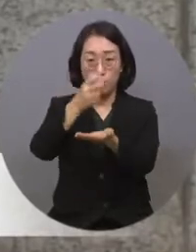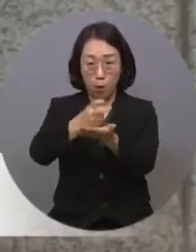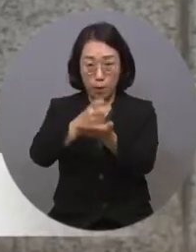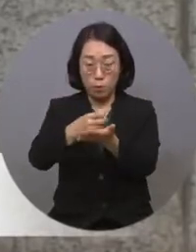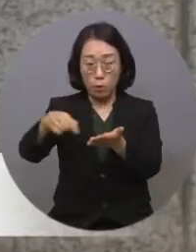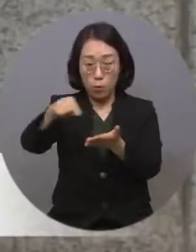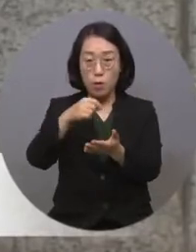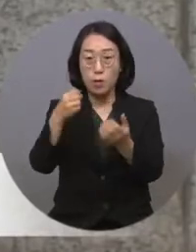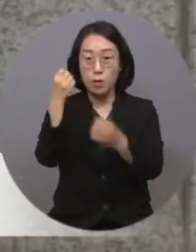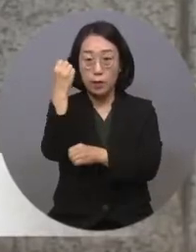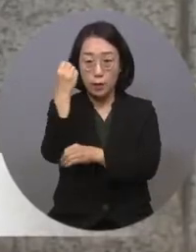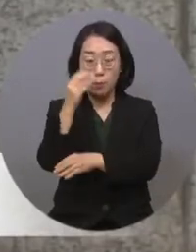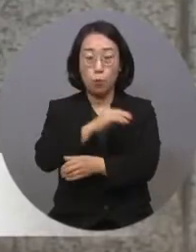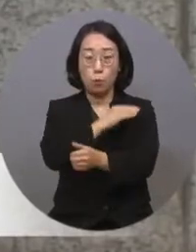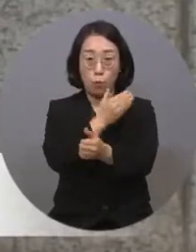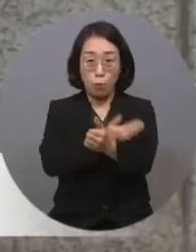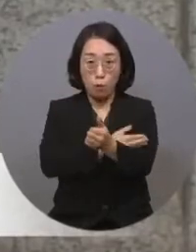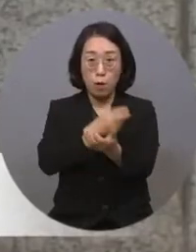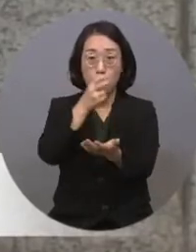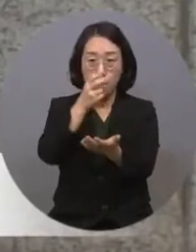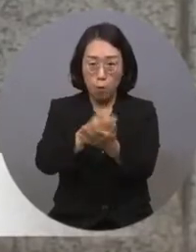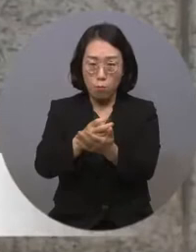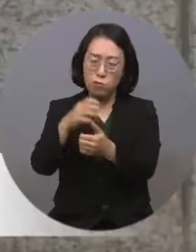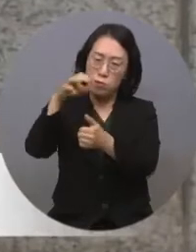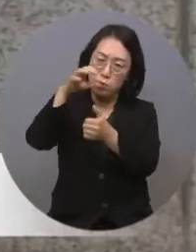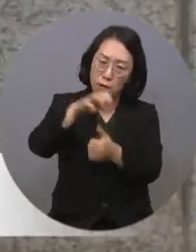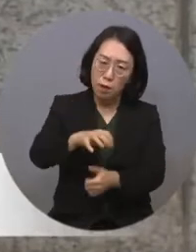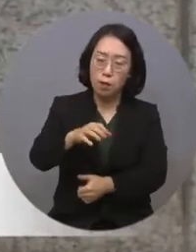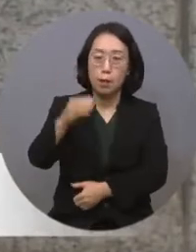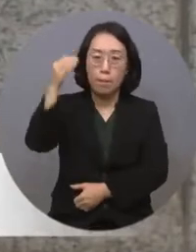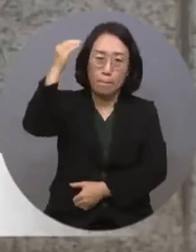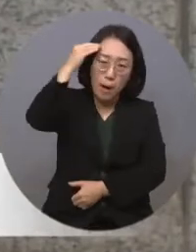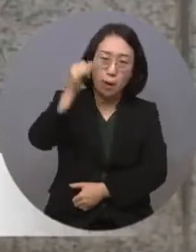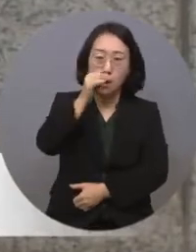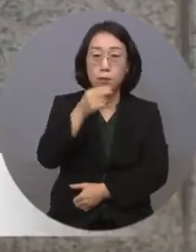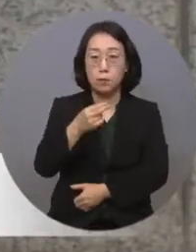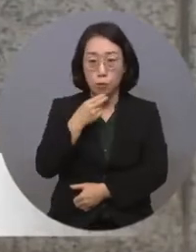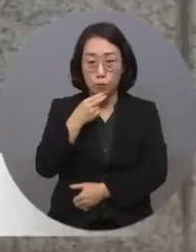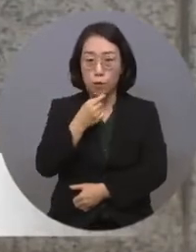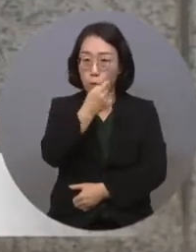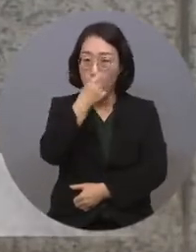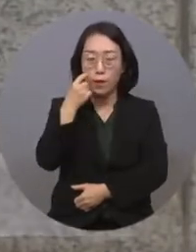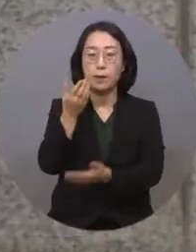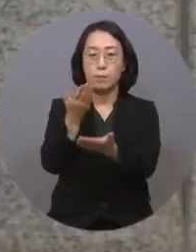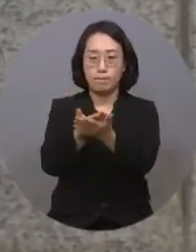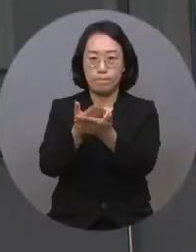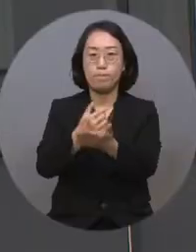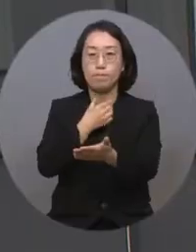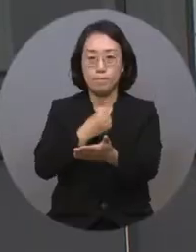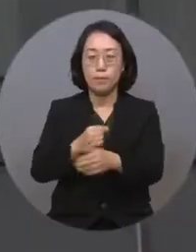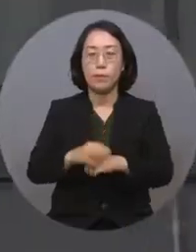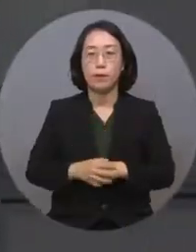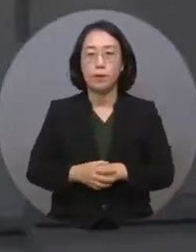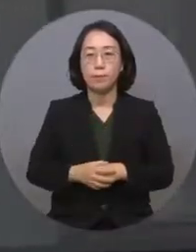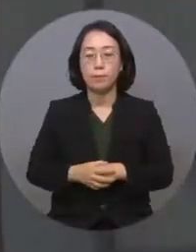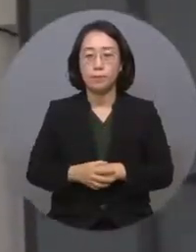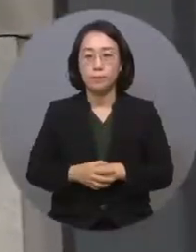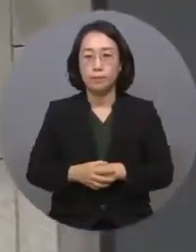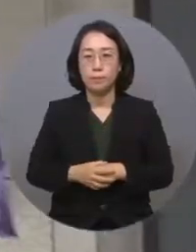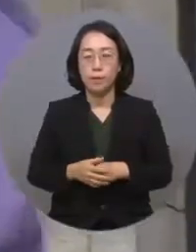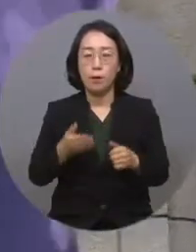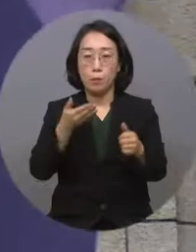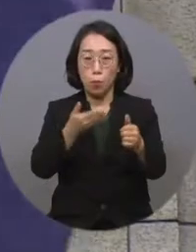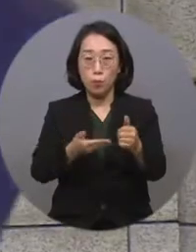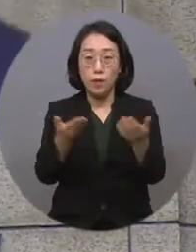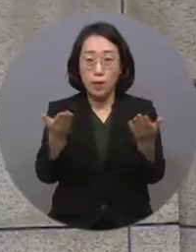국민의 기본권을 지나치게 제한하는 것은 아닌지 헌법재판소로부터 확인받고자 합니다. 당사자의